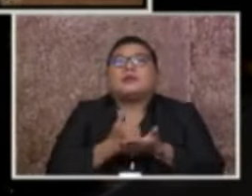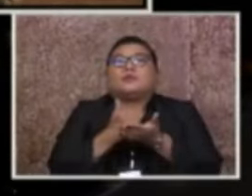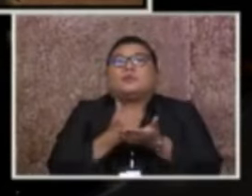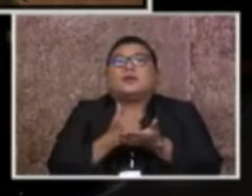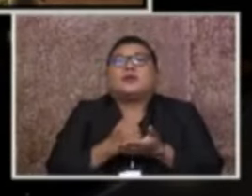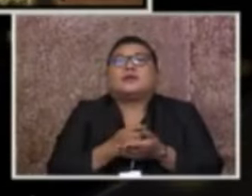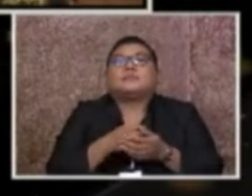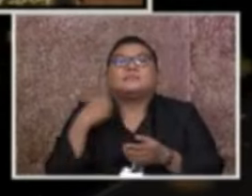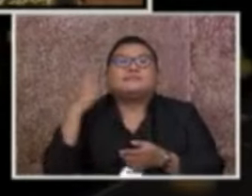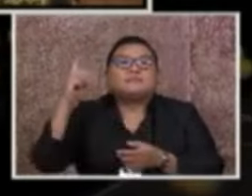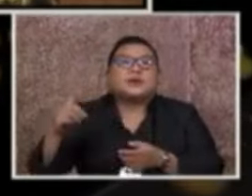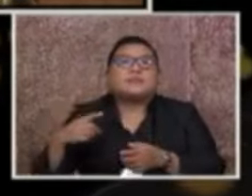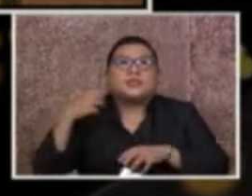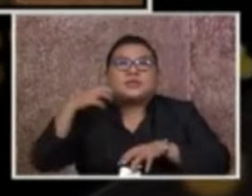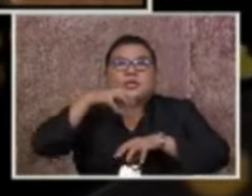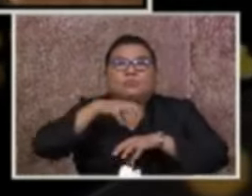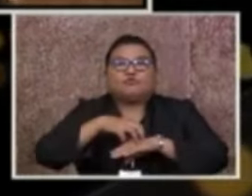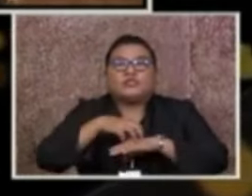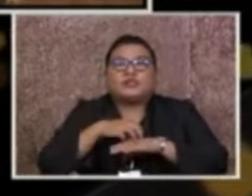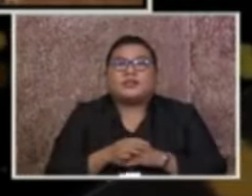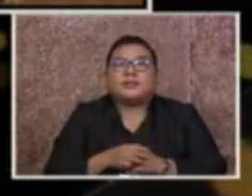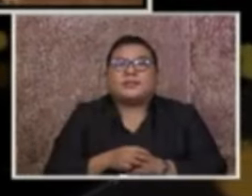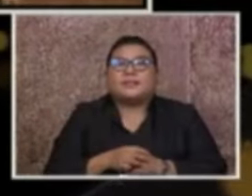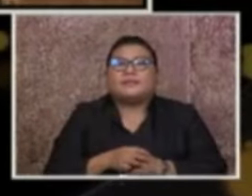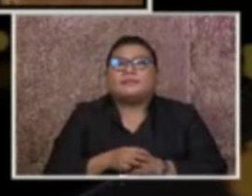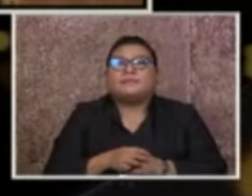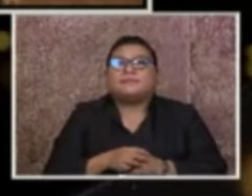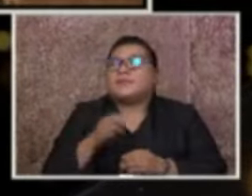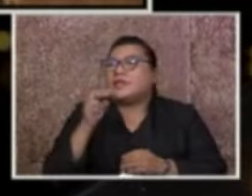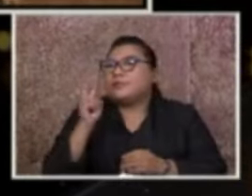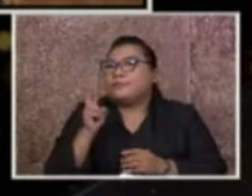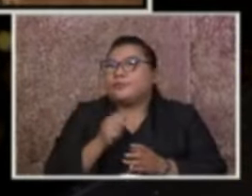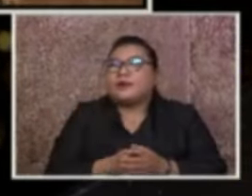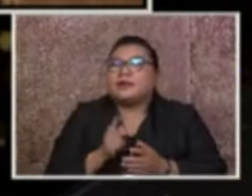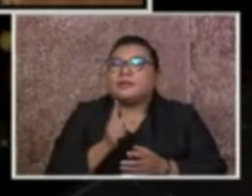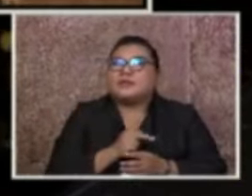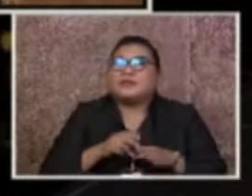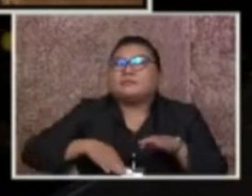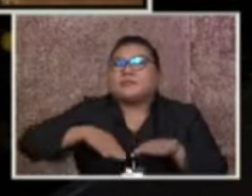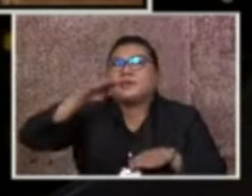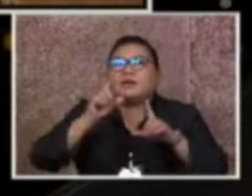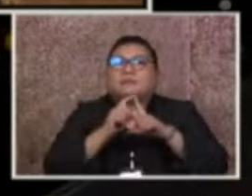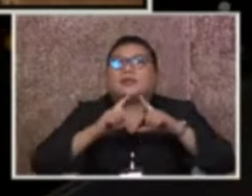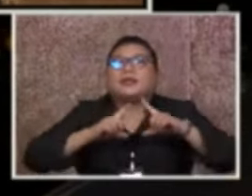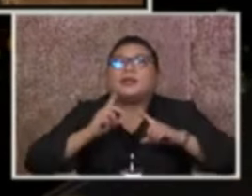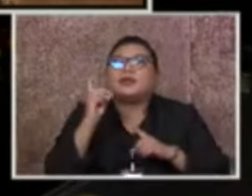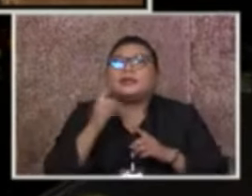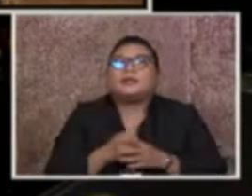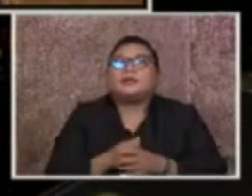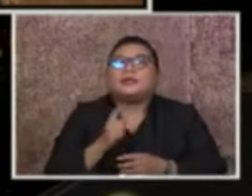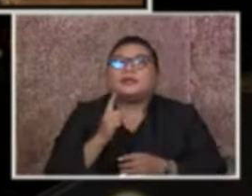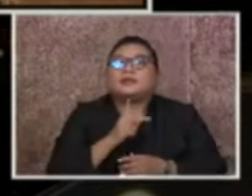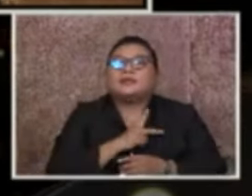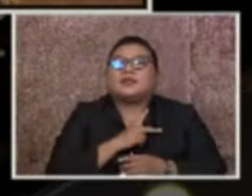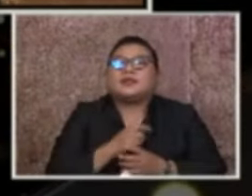memperbaiki dengan usulan kita kedua kita harus menaikkan pad kita